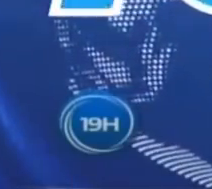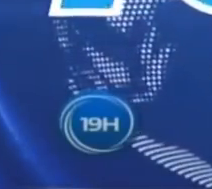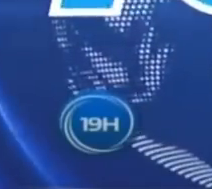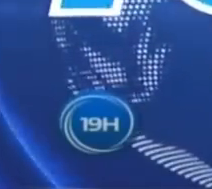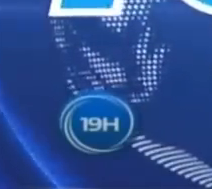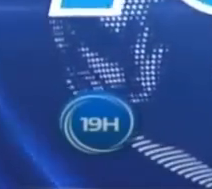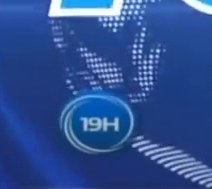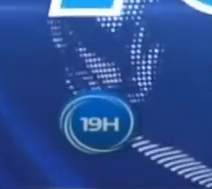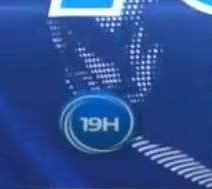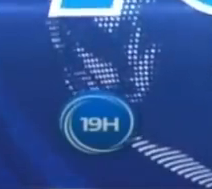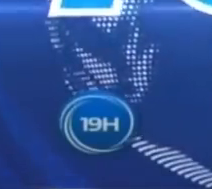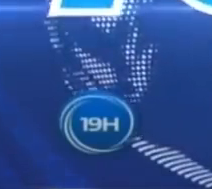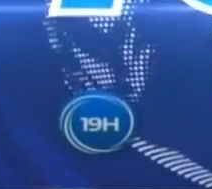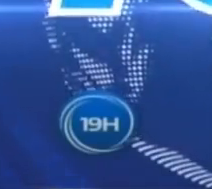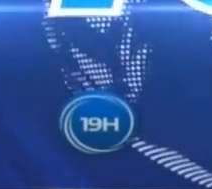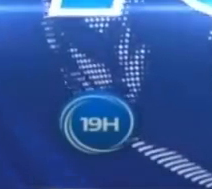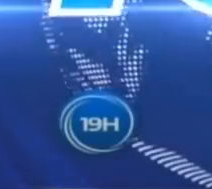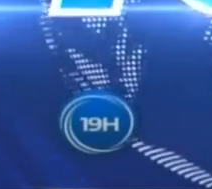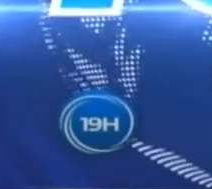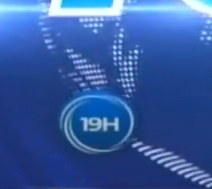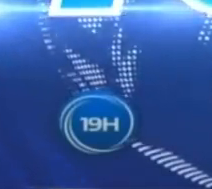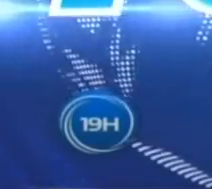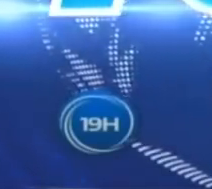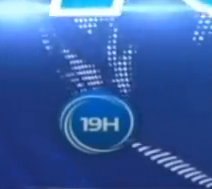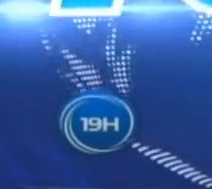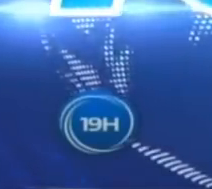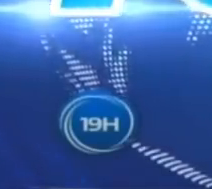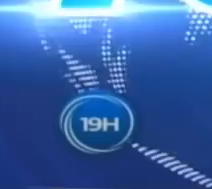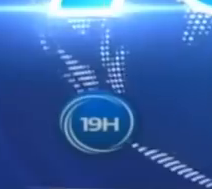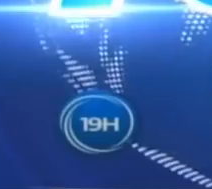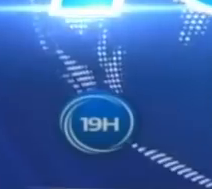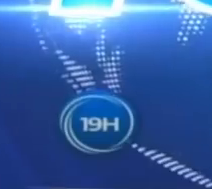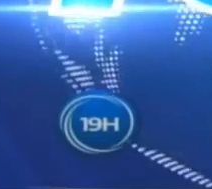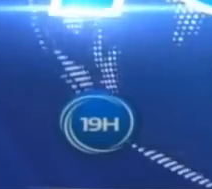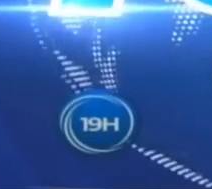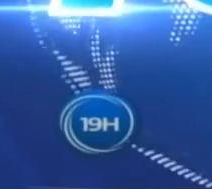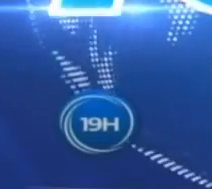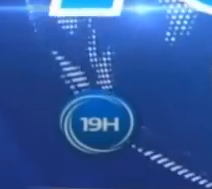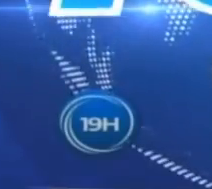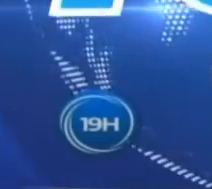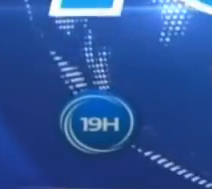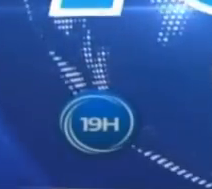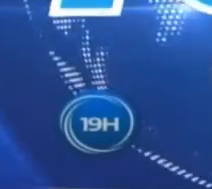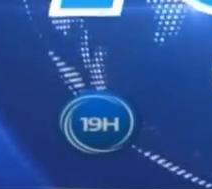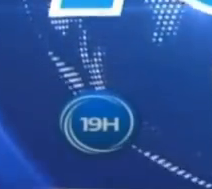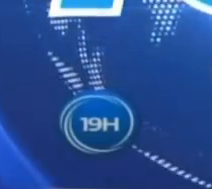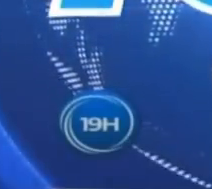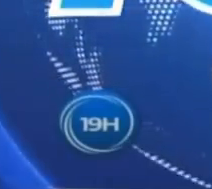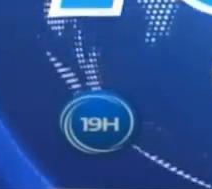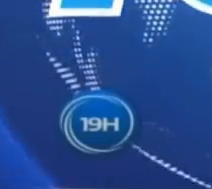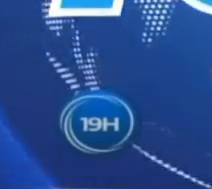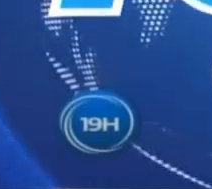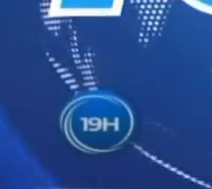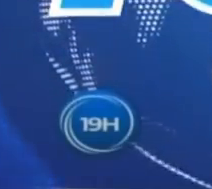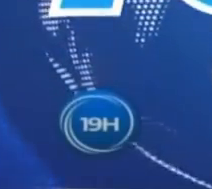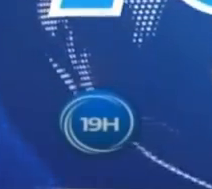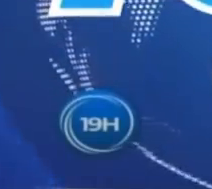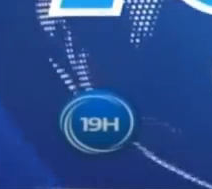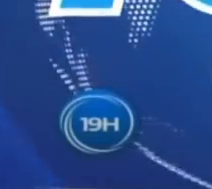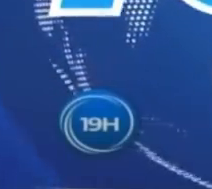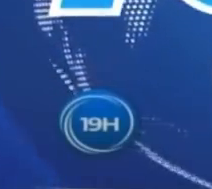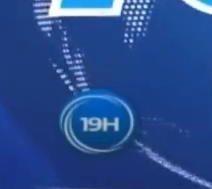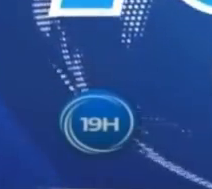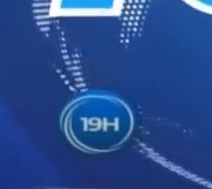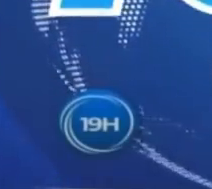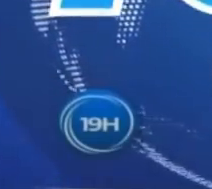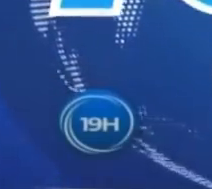terminent le cycle pour une orientation aux humanités. Un autre groupe armé vient de déposer les